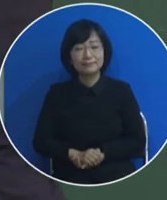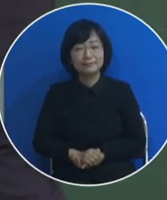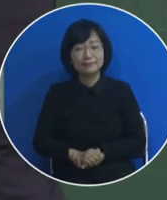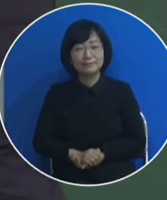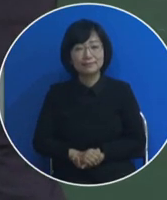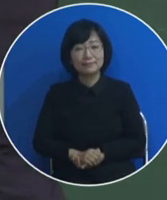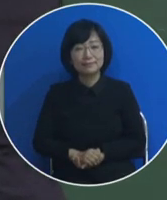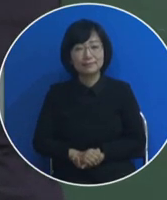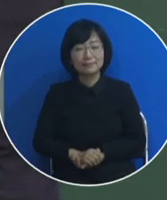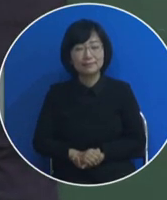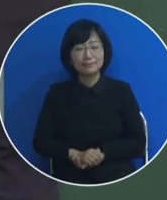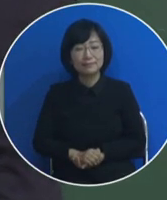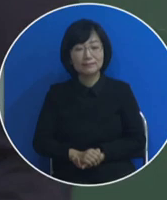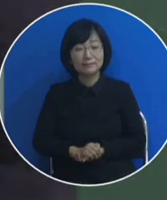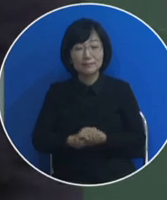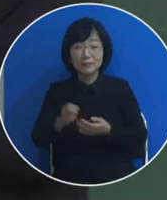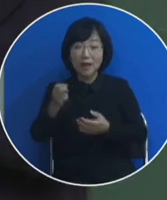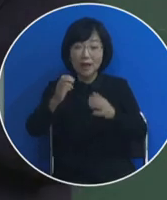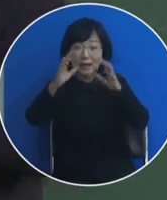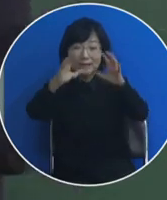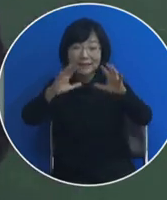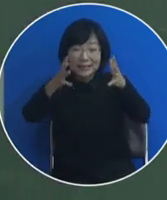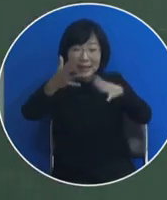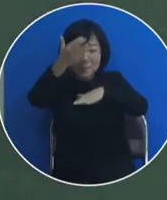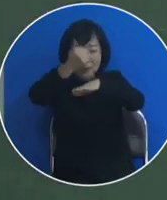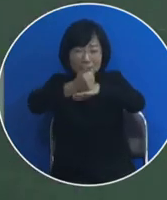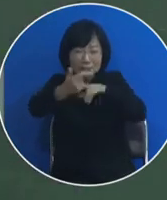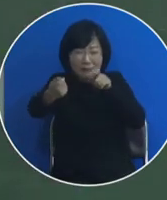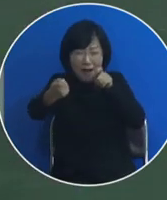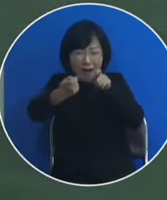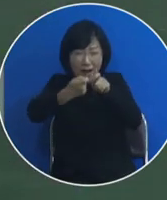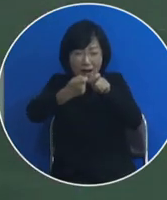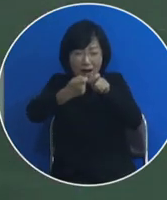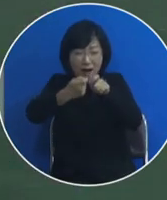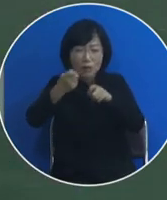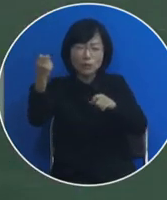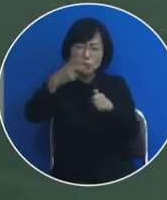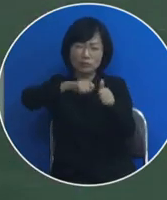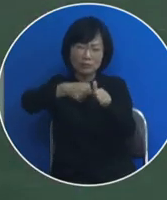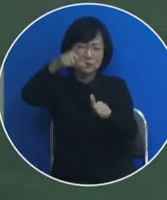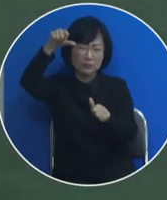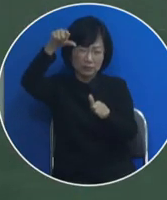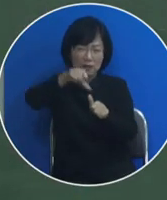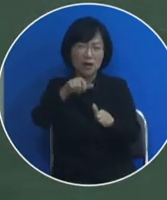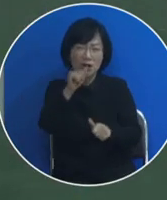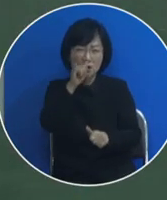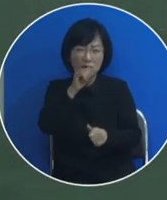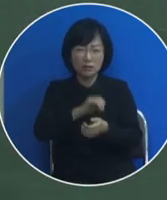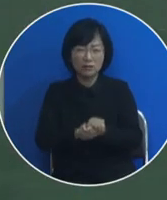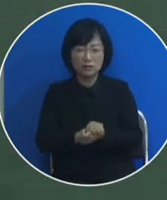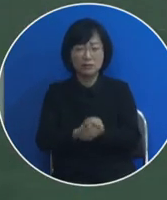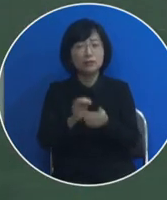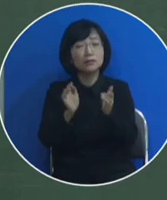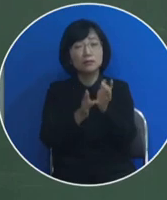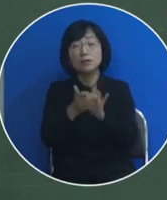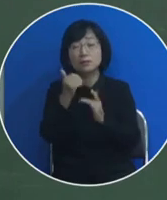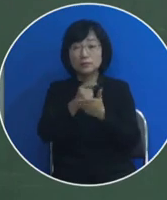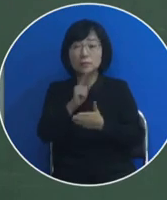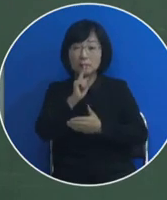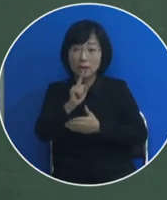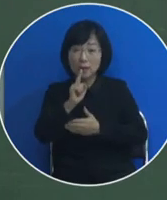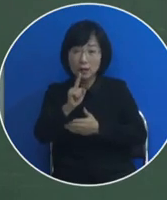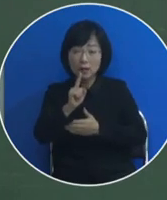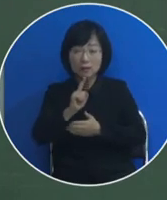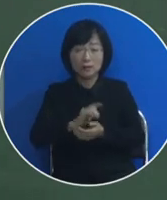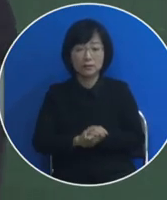앞으로 말세 때 또 재앙 임해요. And that is why in the many things that will happen in the end times, there will be disaster. 예수님이 그랬어요. Jesus said that. 이걸